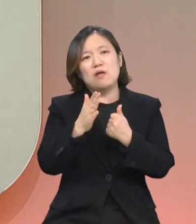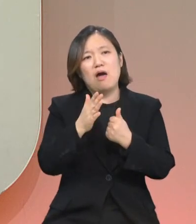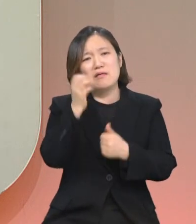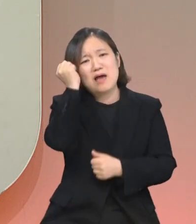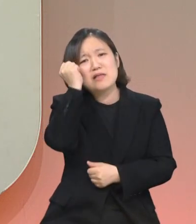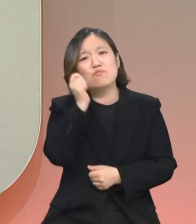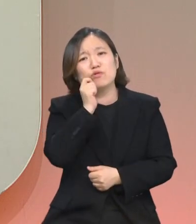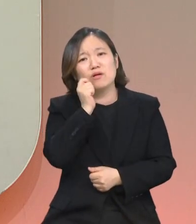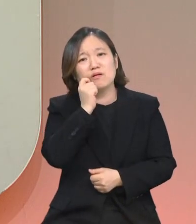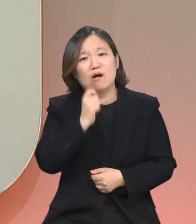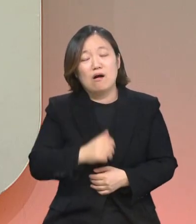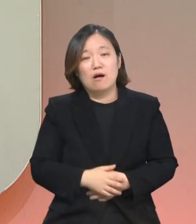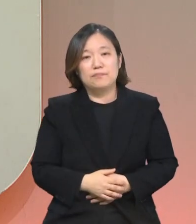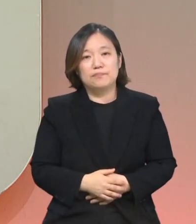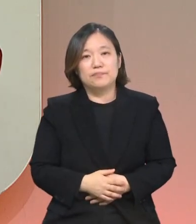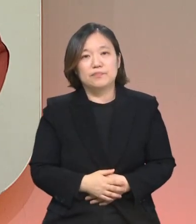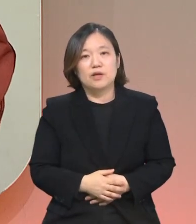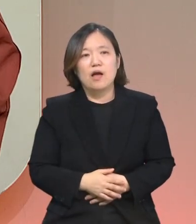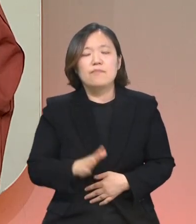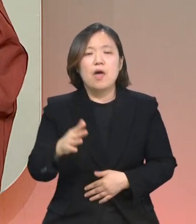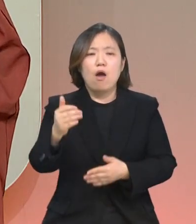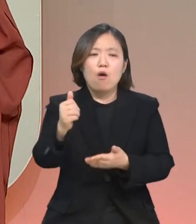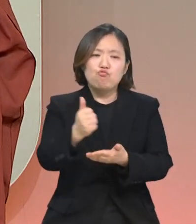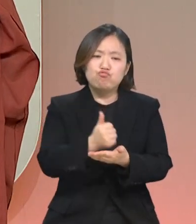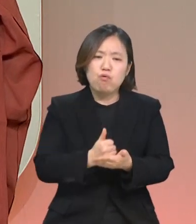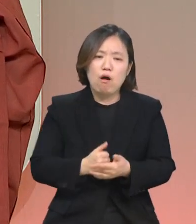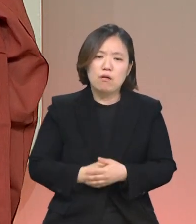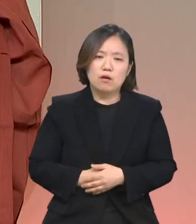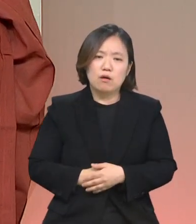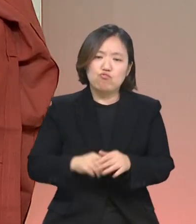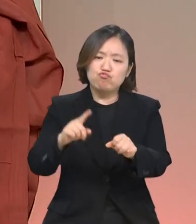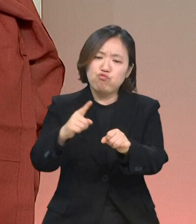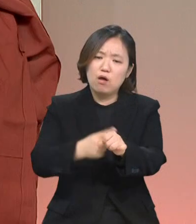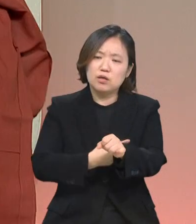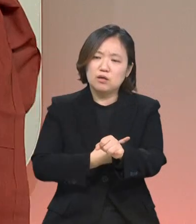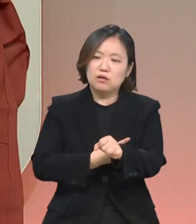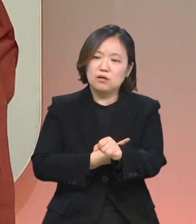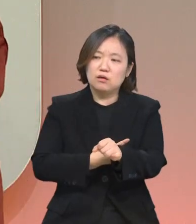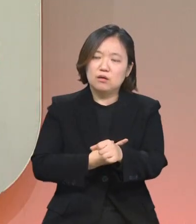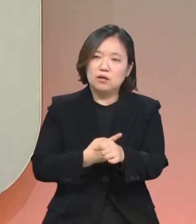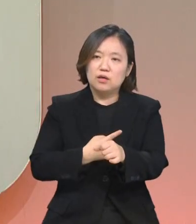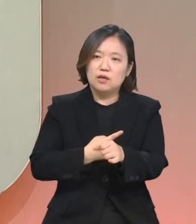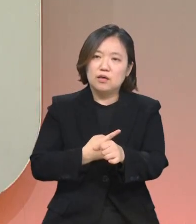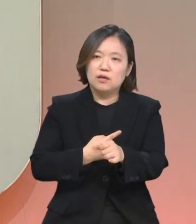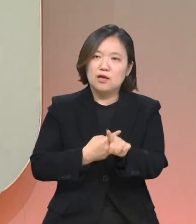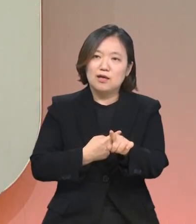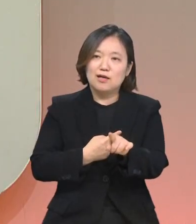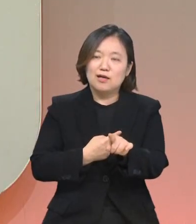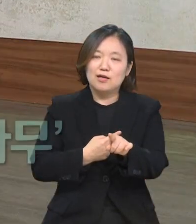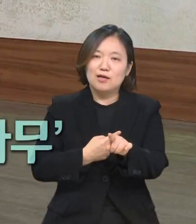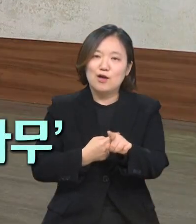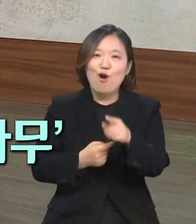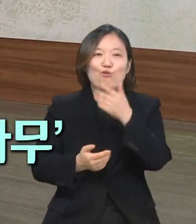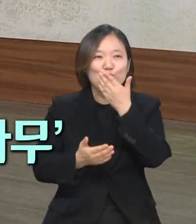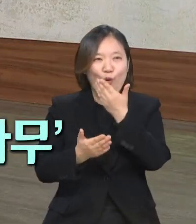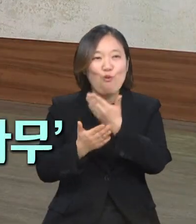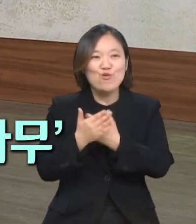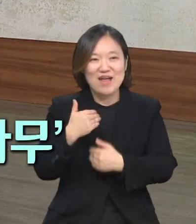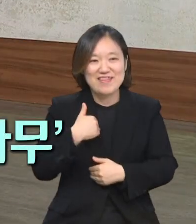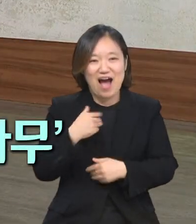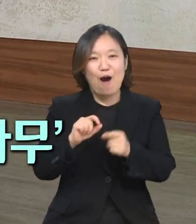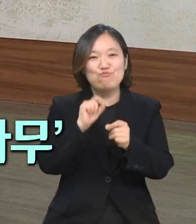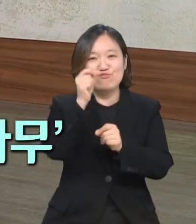그러다가 우연히 인터넷에서 정말 우연히 우리 소중한 나무아 행복